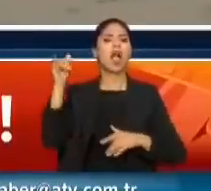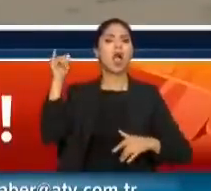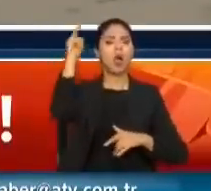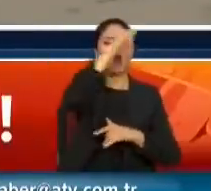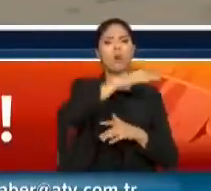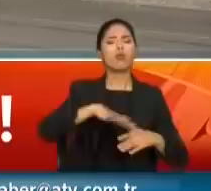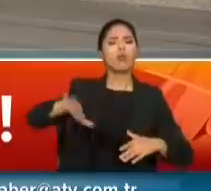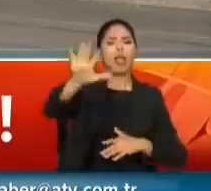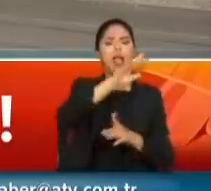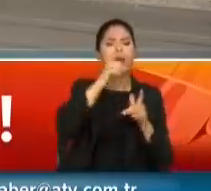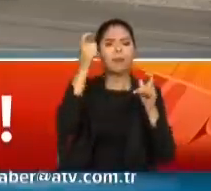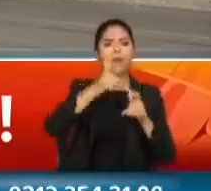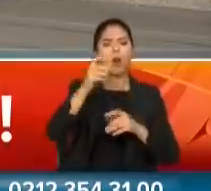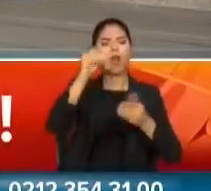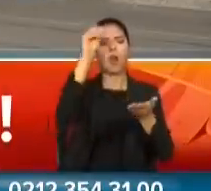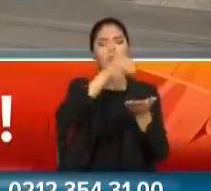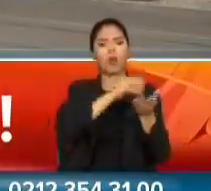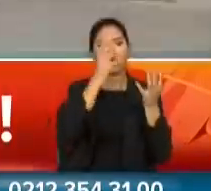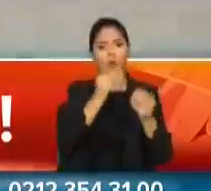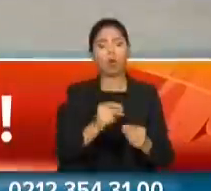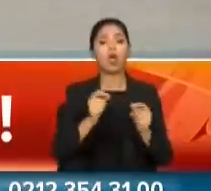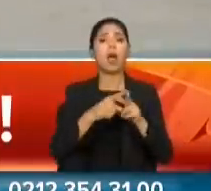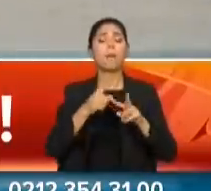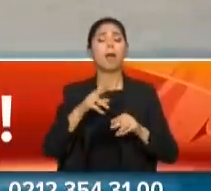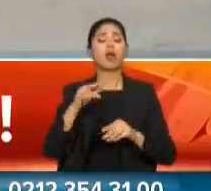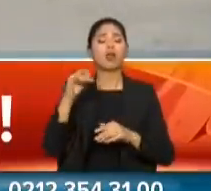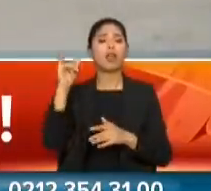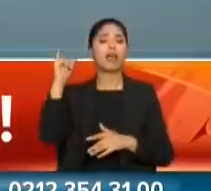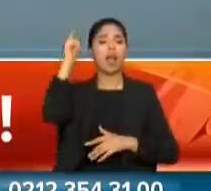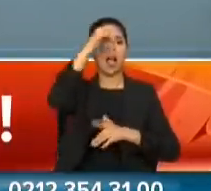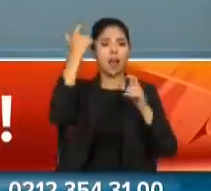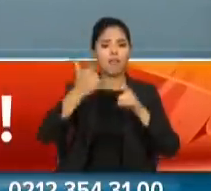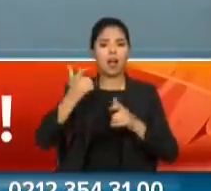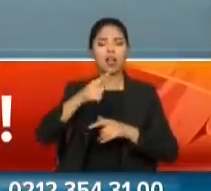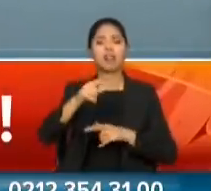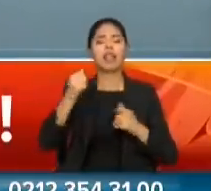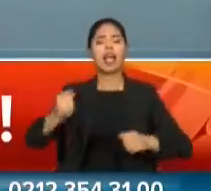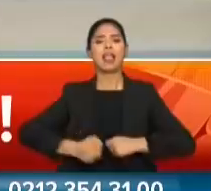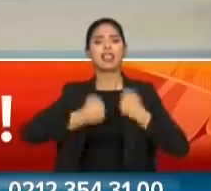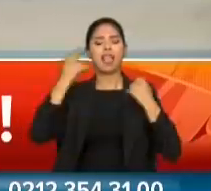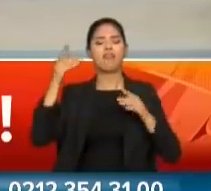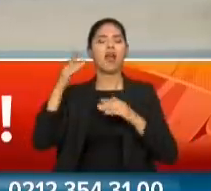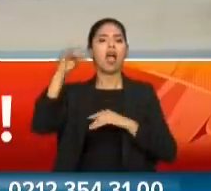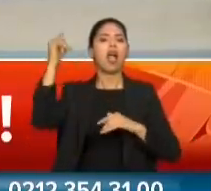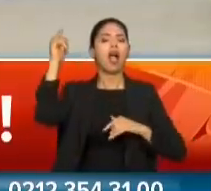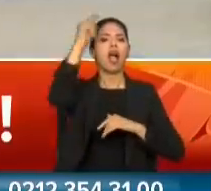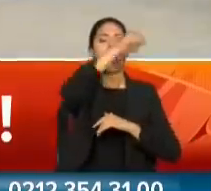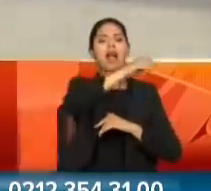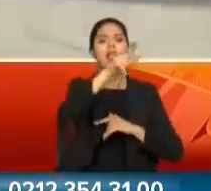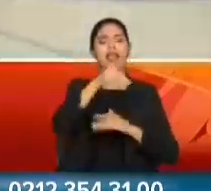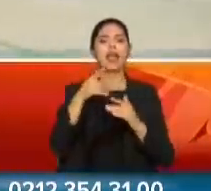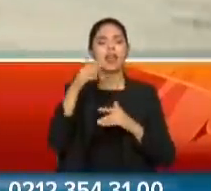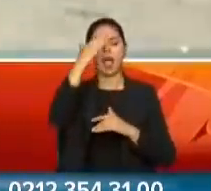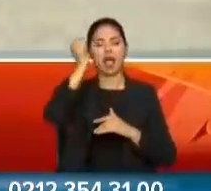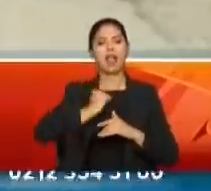büyük bir Konvoy halinde bölgeye yerleşti Bakü'deki havaalanında İsa ve askeri nakliye uçağı Koca Yusuf hareketliliği